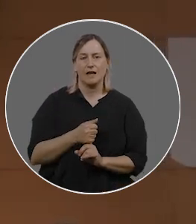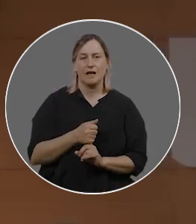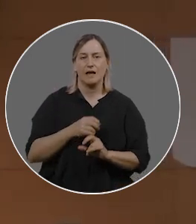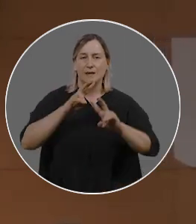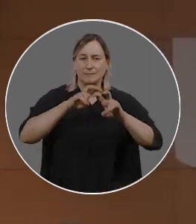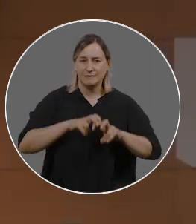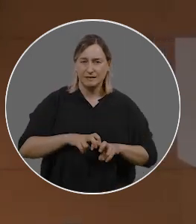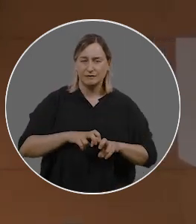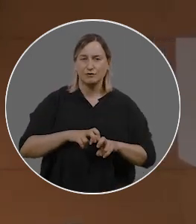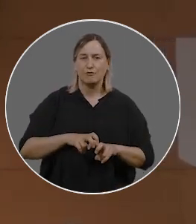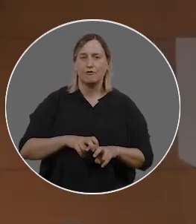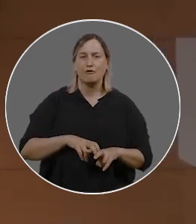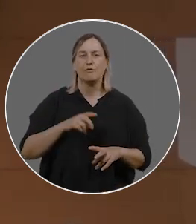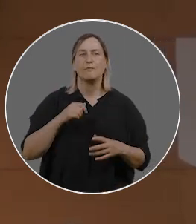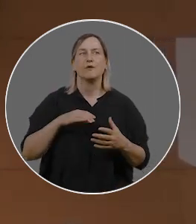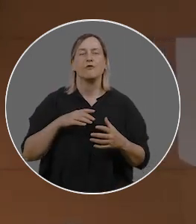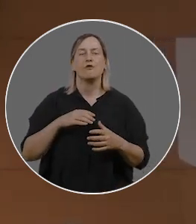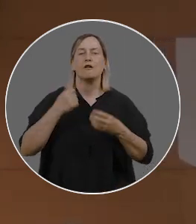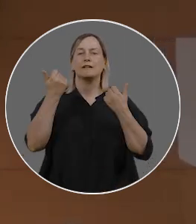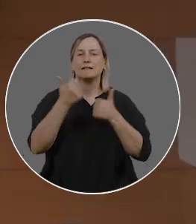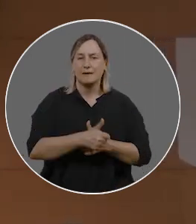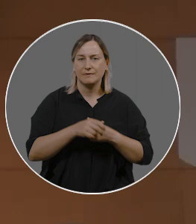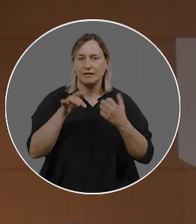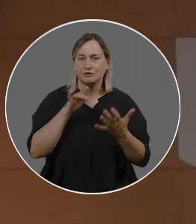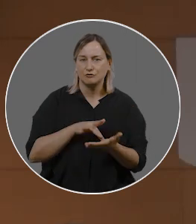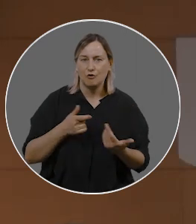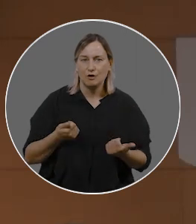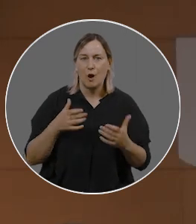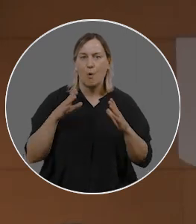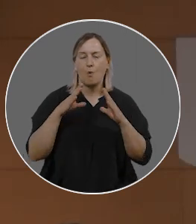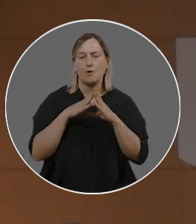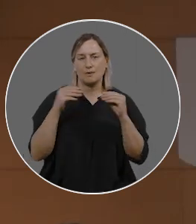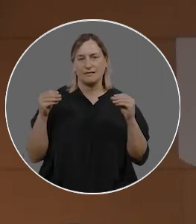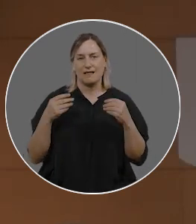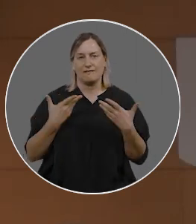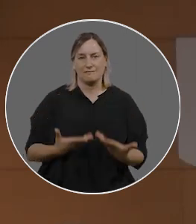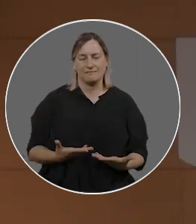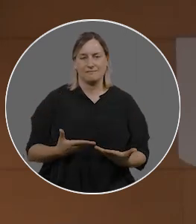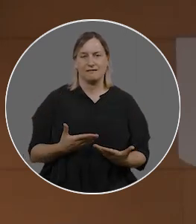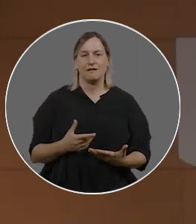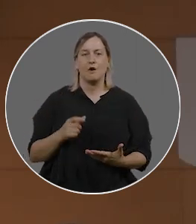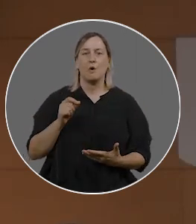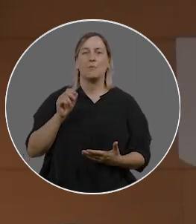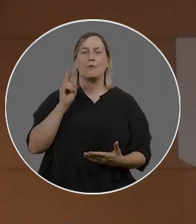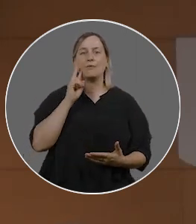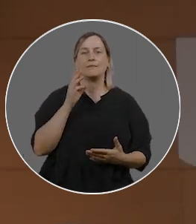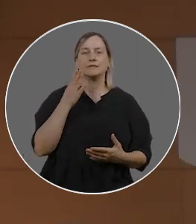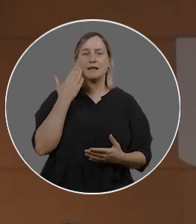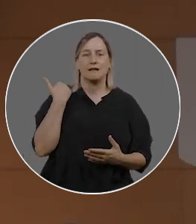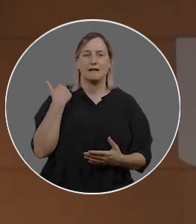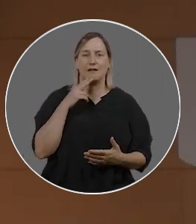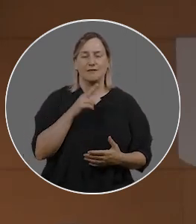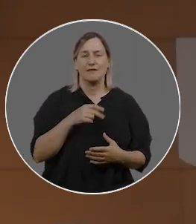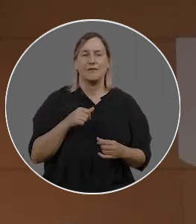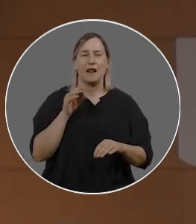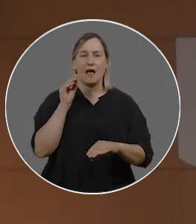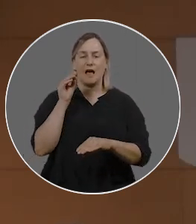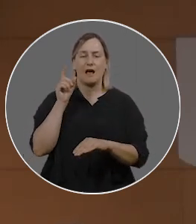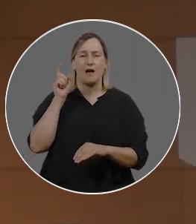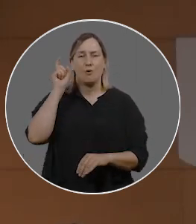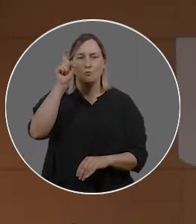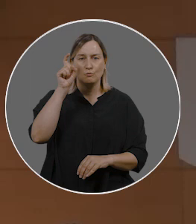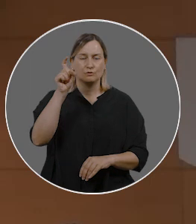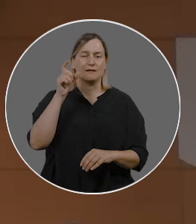els principals reptes que té en aquests moments la universitat, també des del punt de vista que hem comentat abans, de la docència